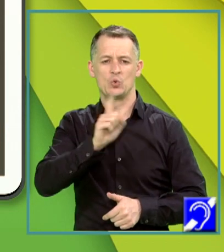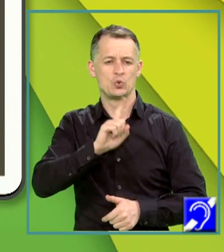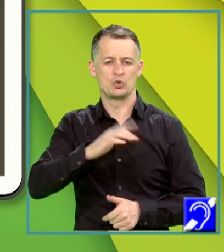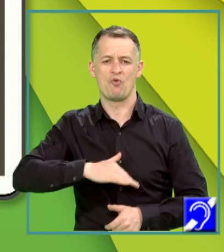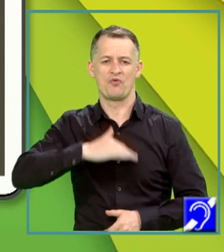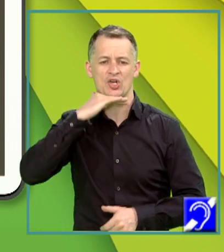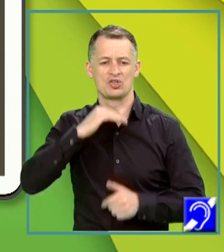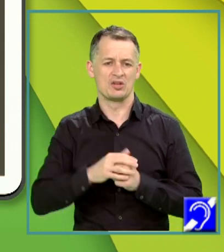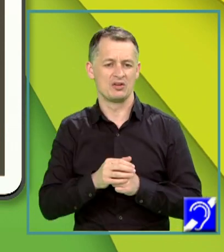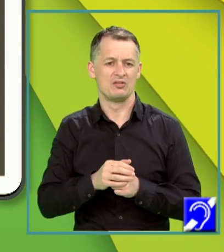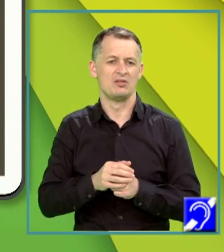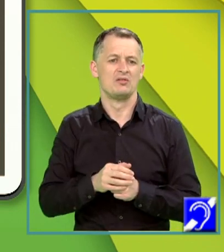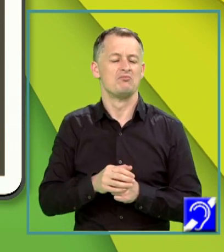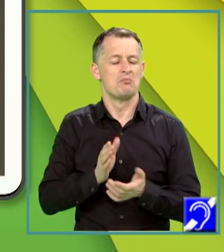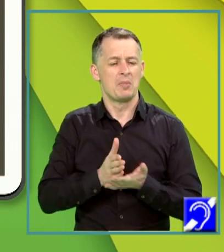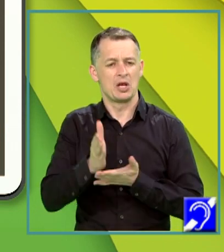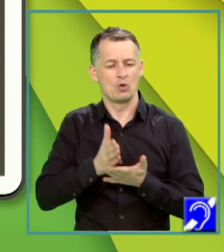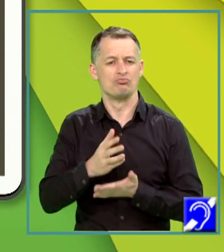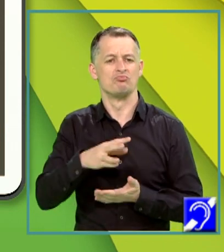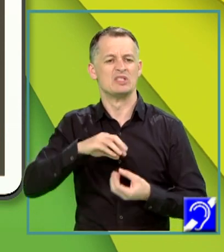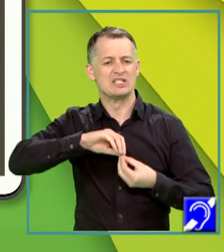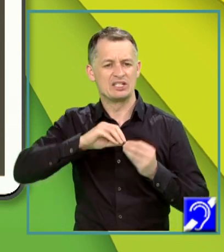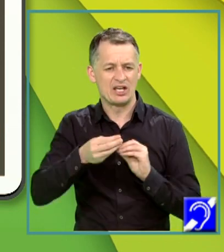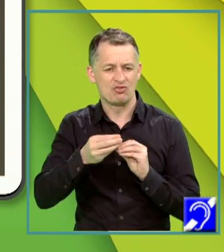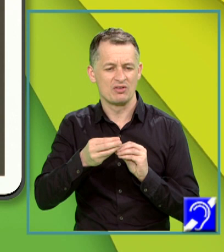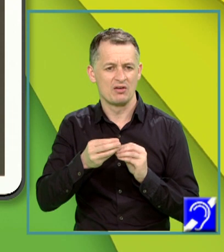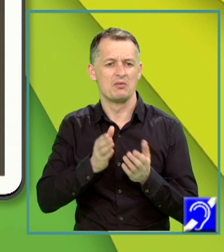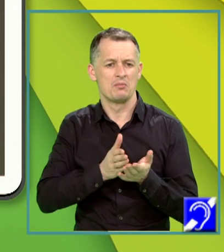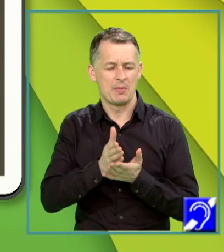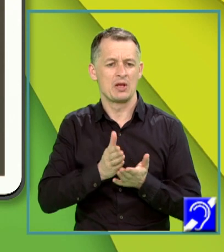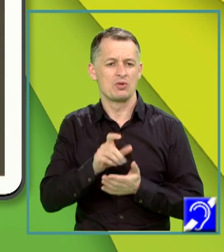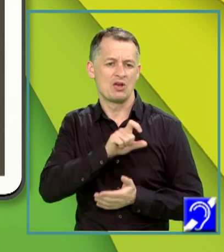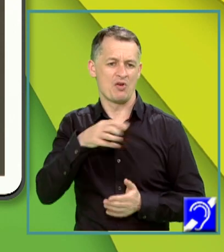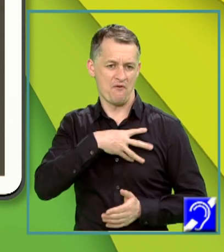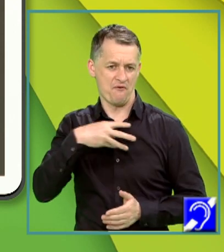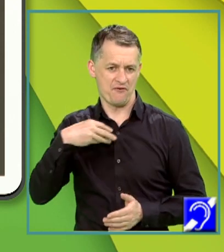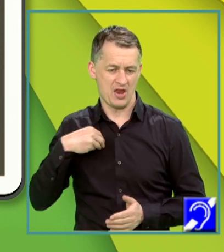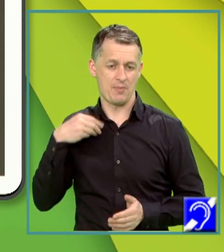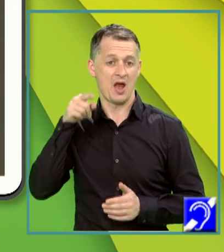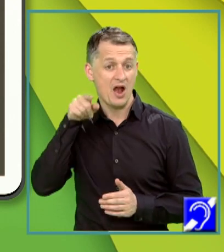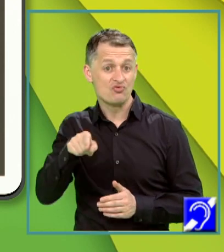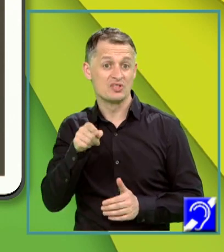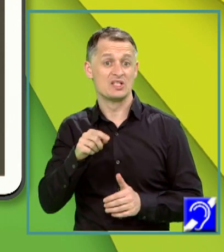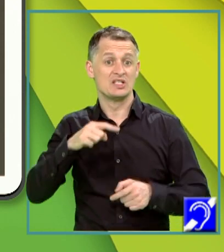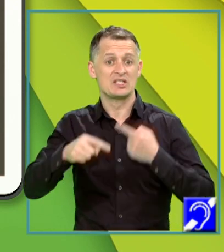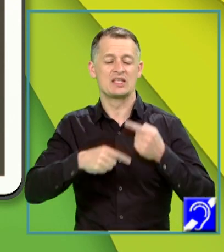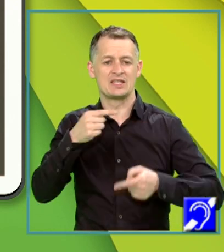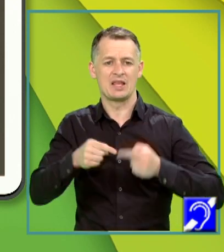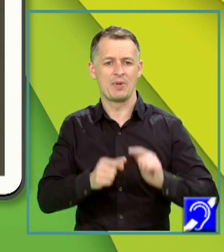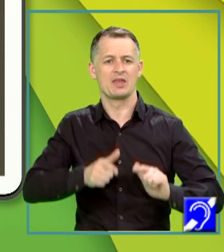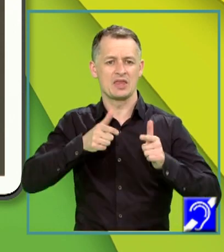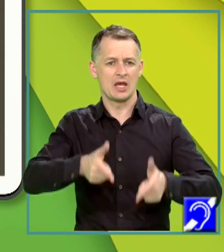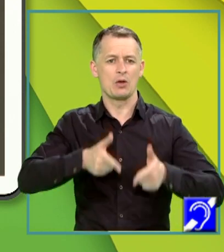climatice cu SC tot mai frecvente în special în partea de est și de Sud a țării aceste sisteme de irigații sunt imperios